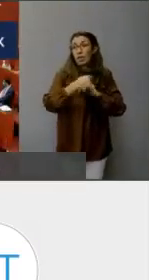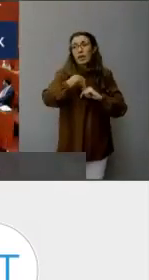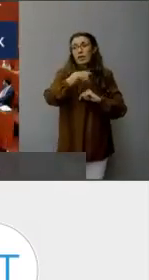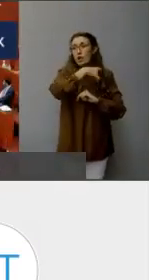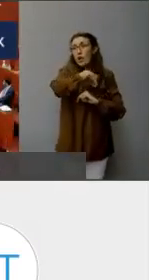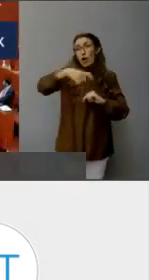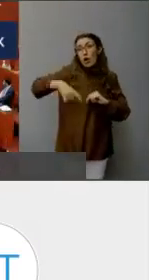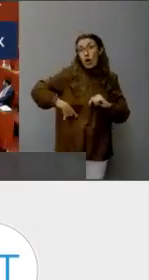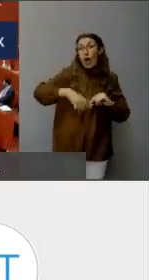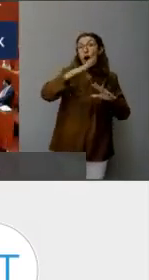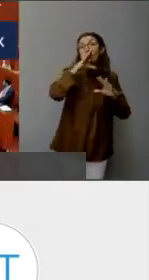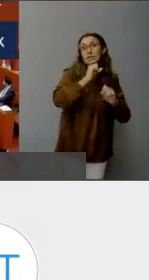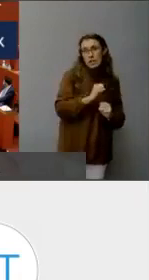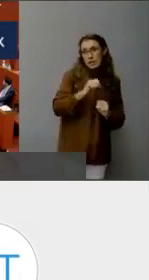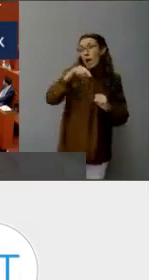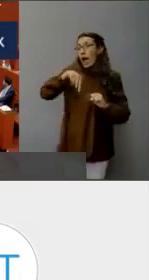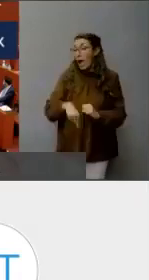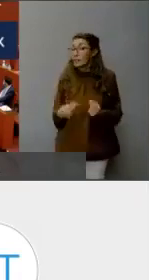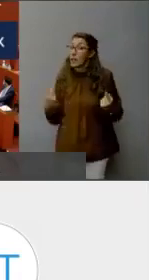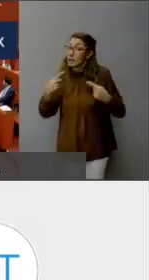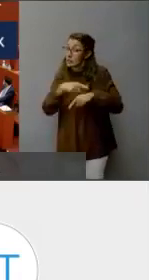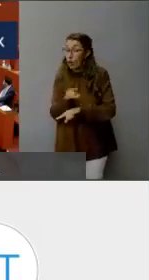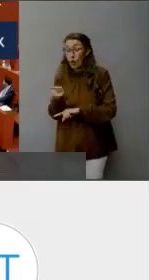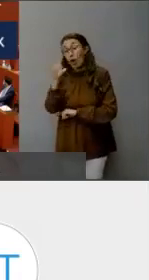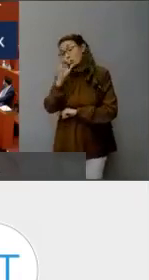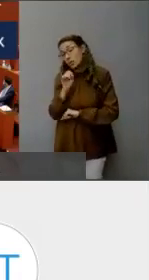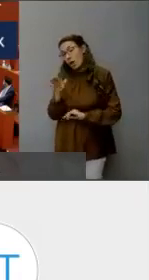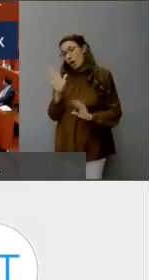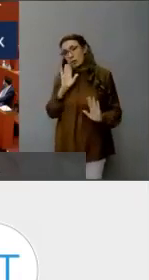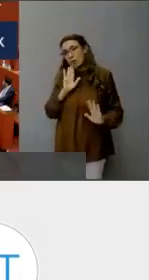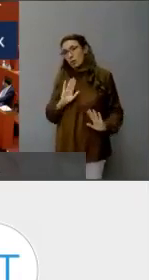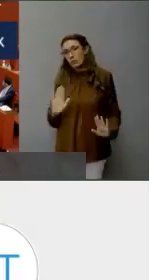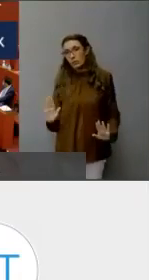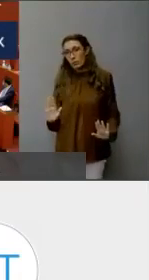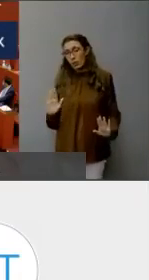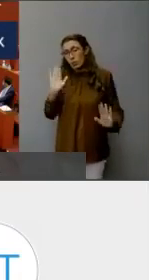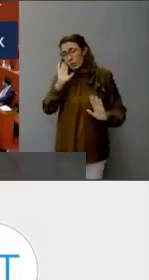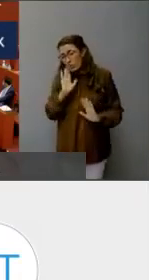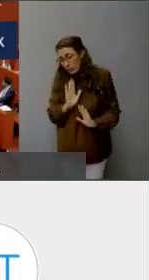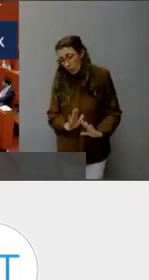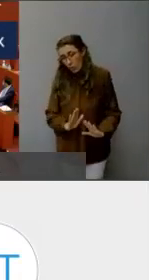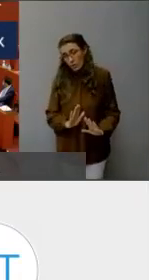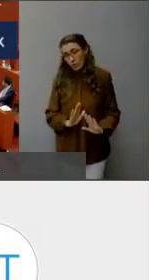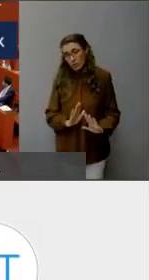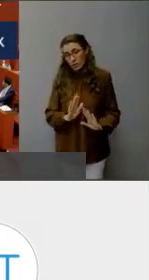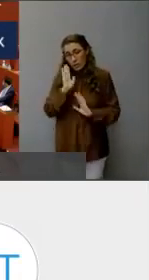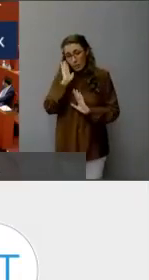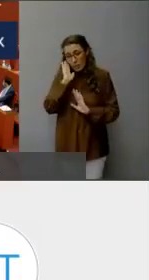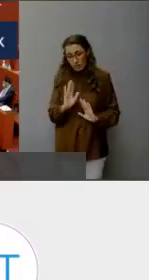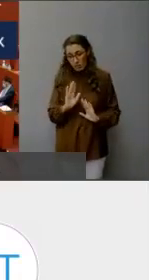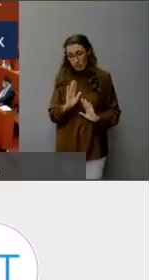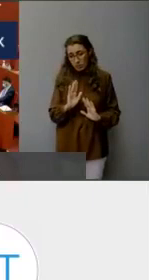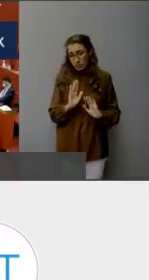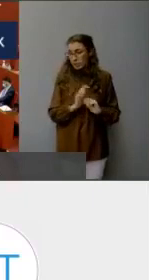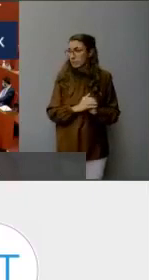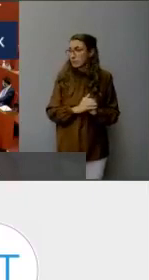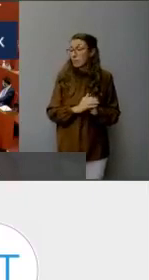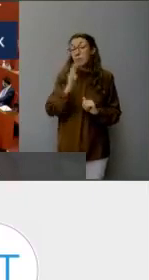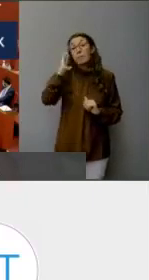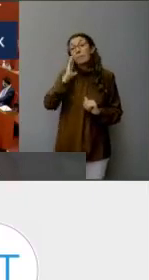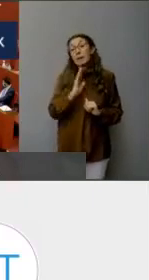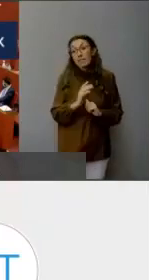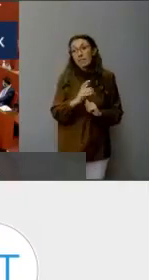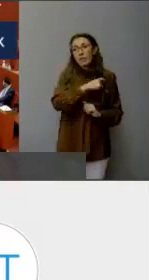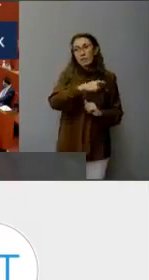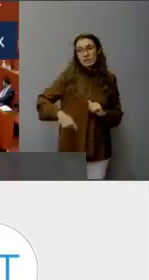ora vuole il contrario ora vale il contrario per cortesia per cortesia faccia finire